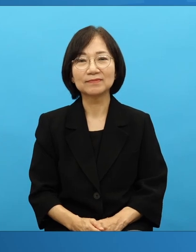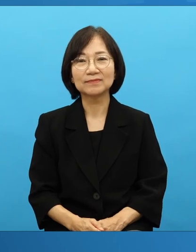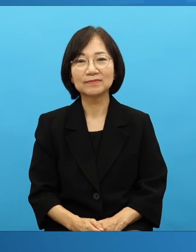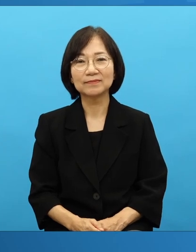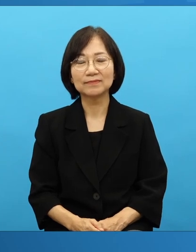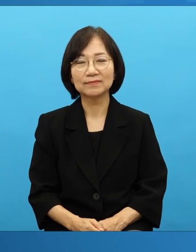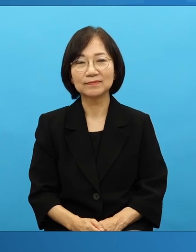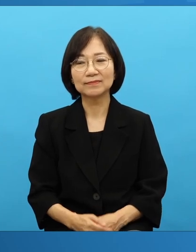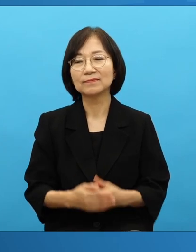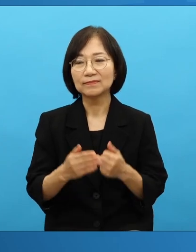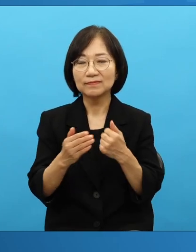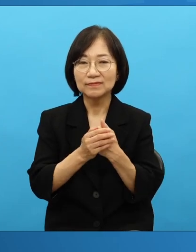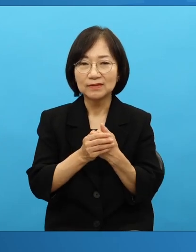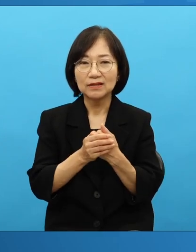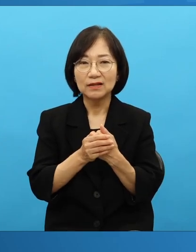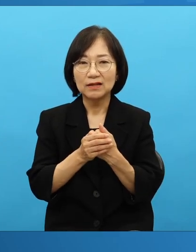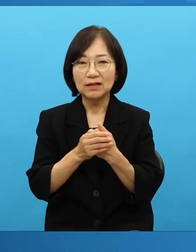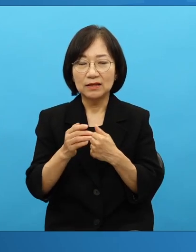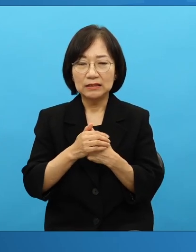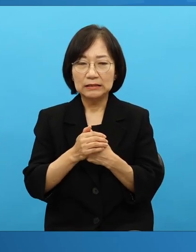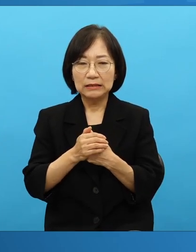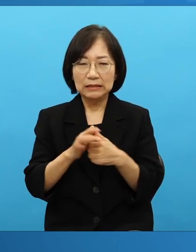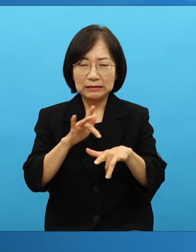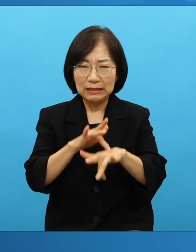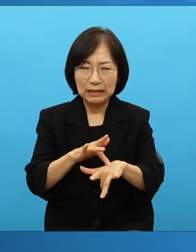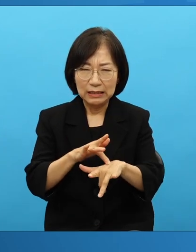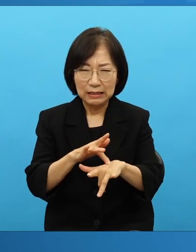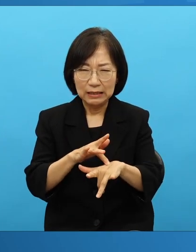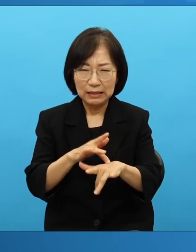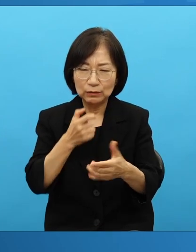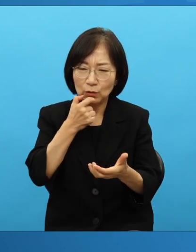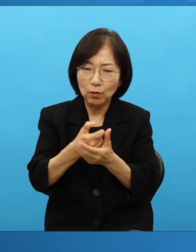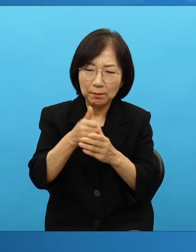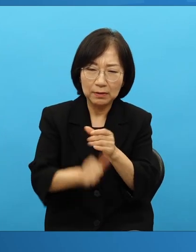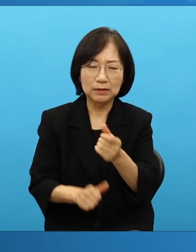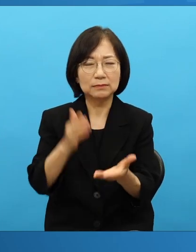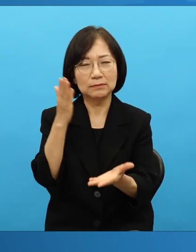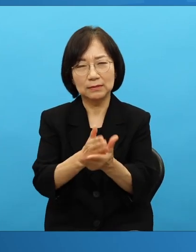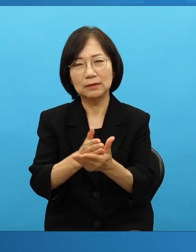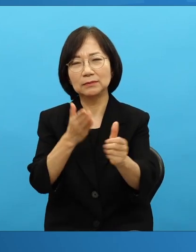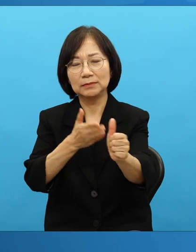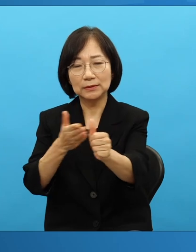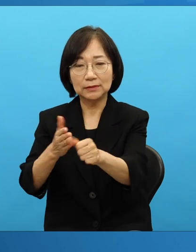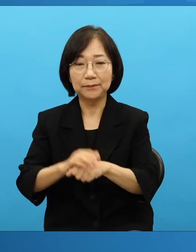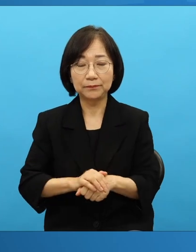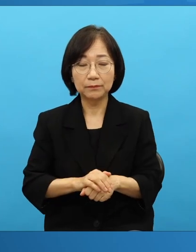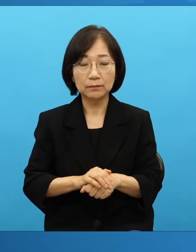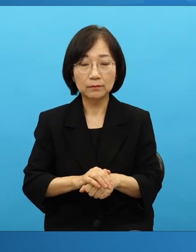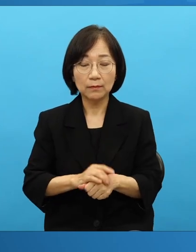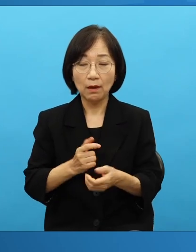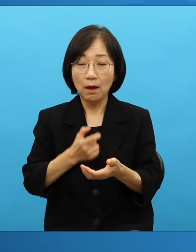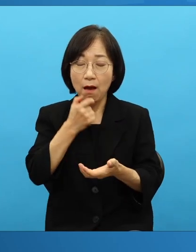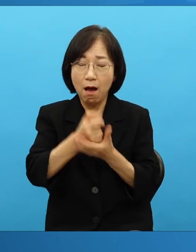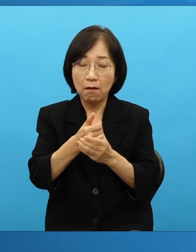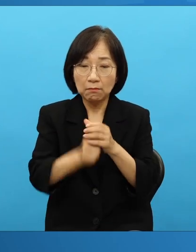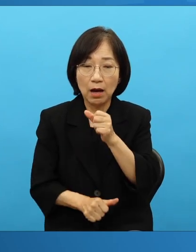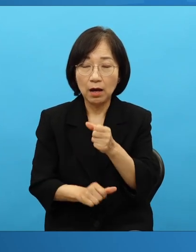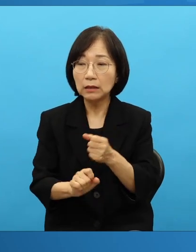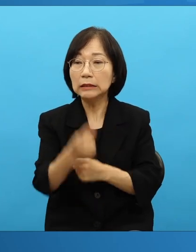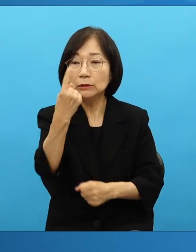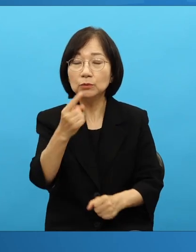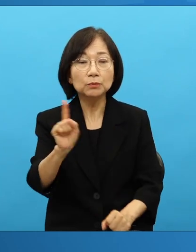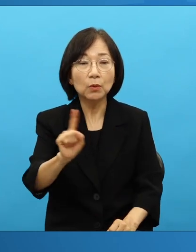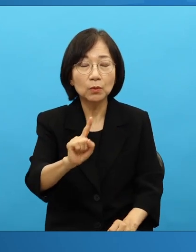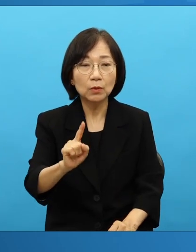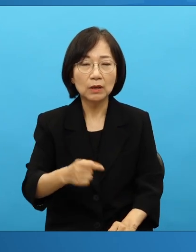속는 왜 속나면은 기준 자꾸 내인데 두니까 그래요. 그건 종교입니다. 내게 두지 마시고 하나님께 맡기고 중요한 언약을